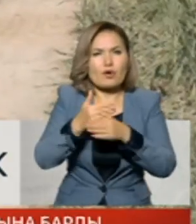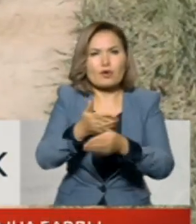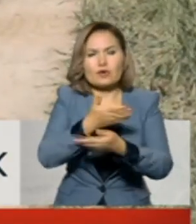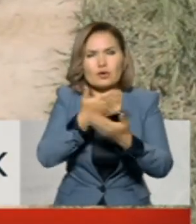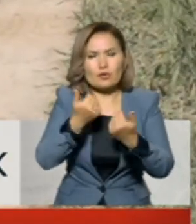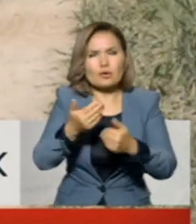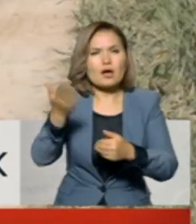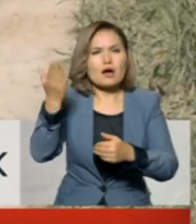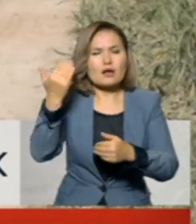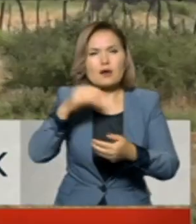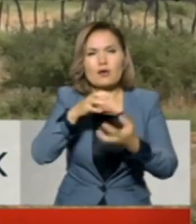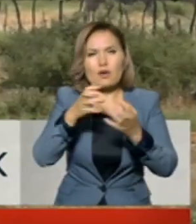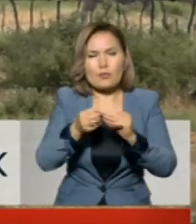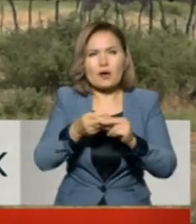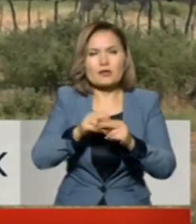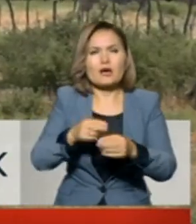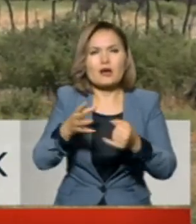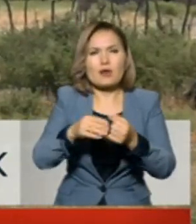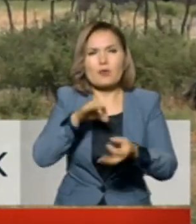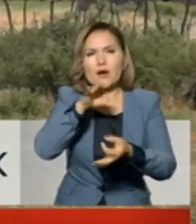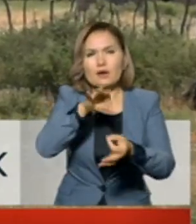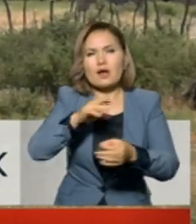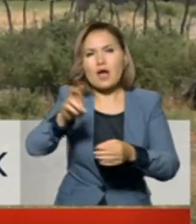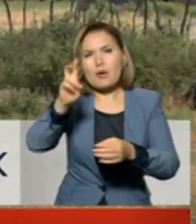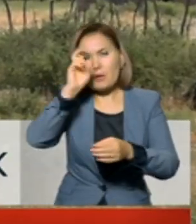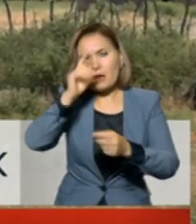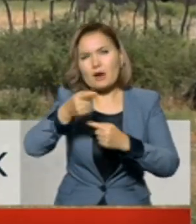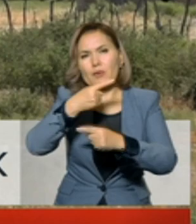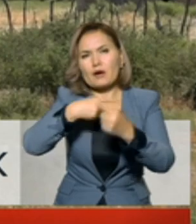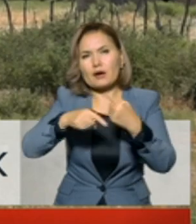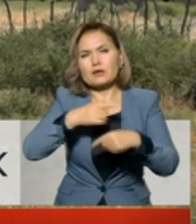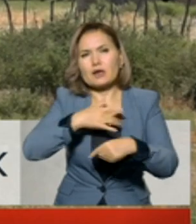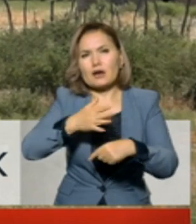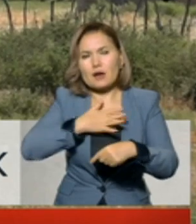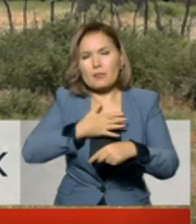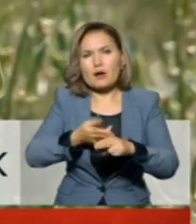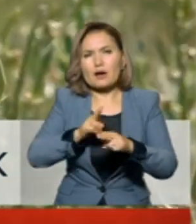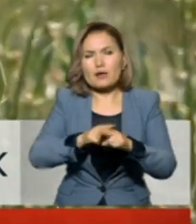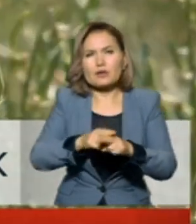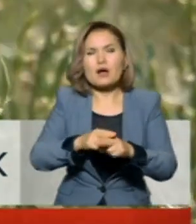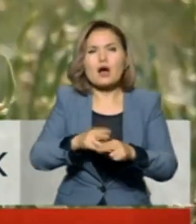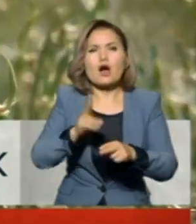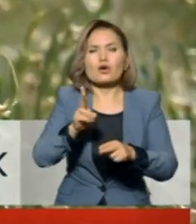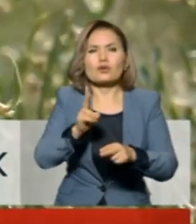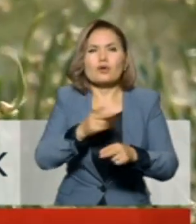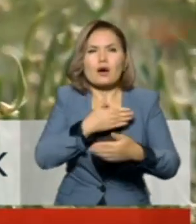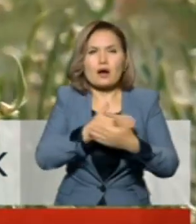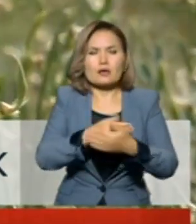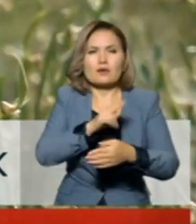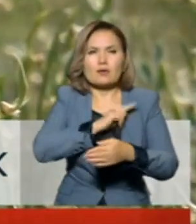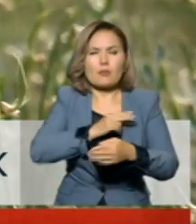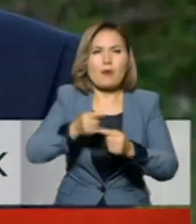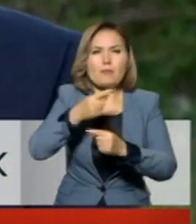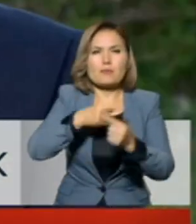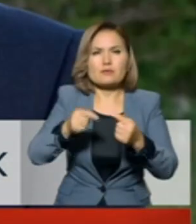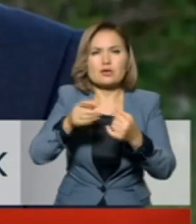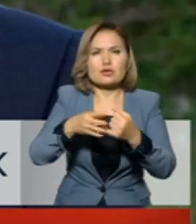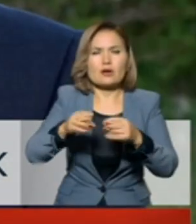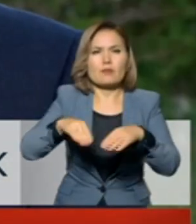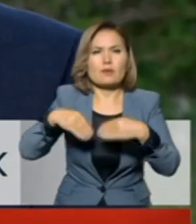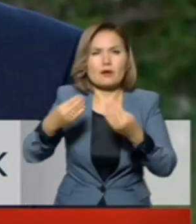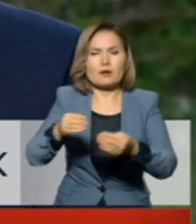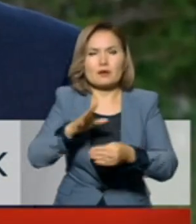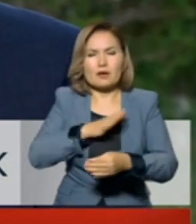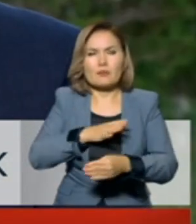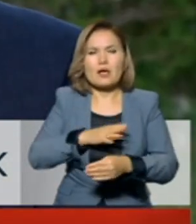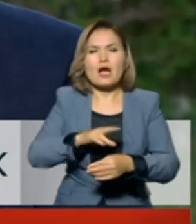арнайы комиссиямен игерілмей бос жатқан жерлер мемлекет меншігіне қайтарылып, қолынан іс келетін ауыл азаматтарына табысталды. 225